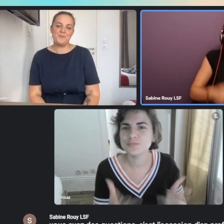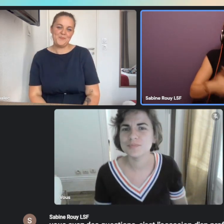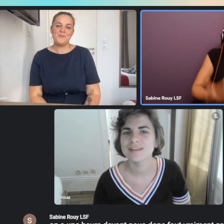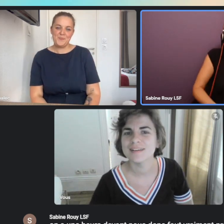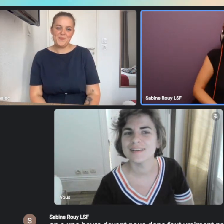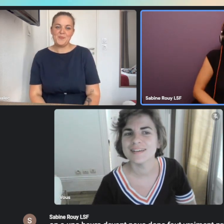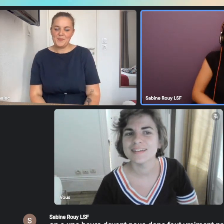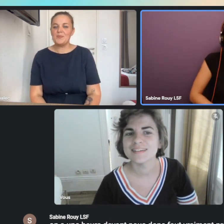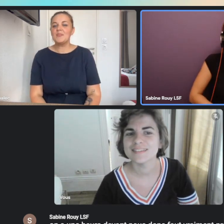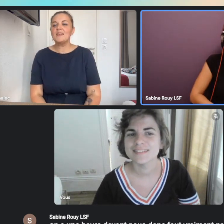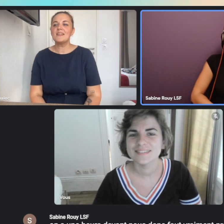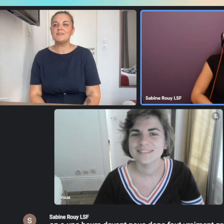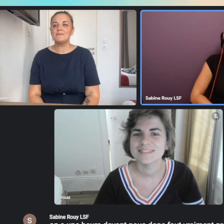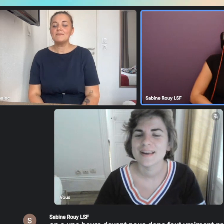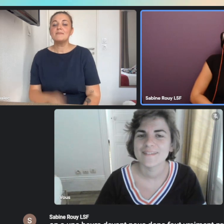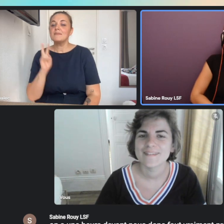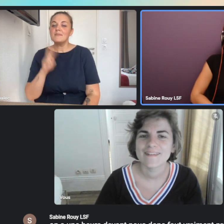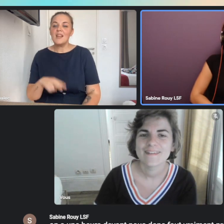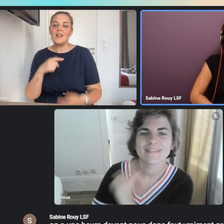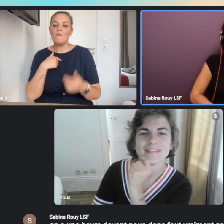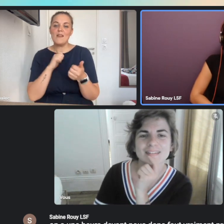exemple, quel est celui qui t'a marqué le plus?